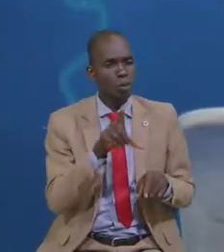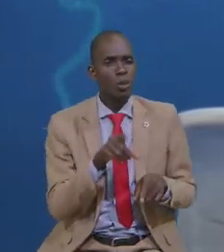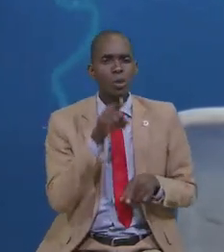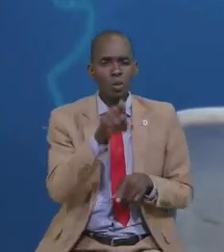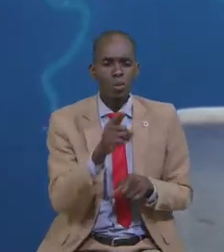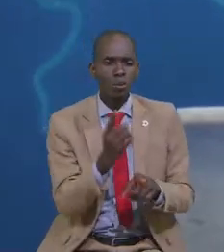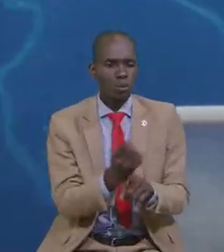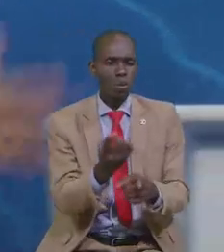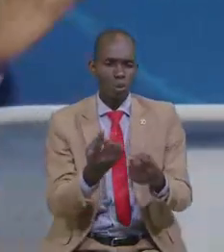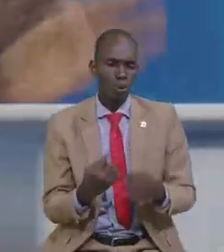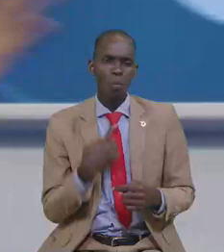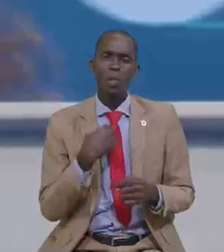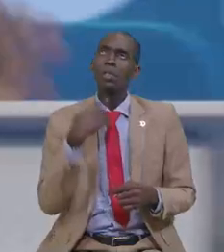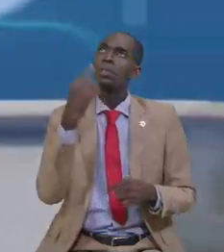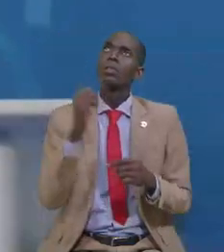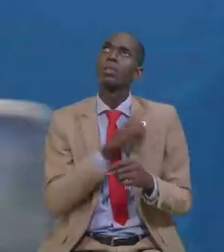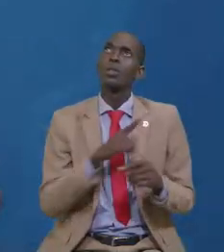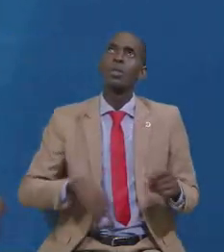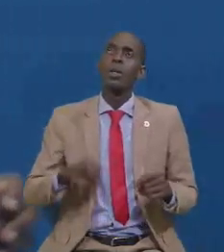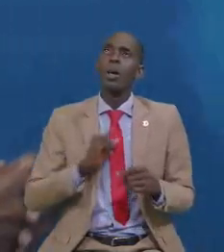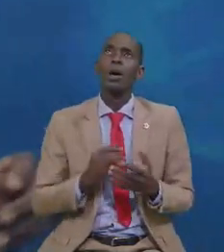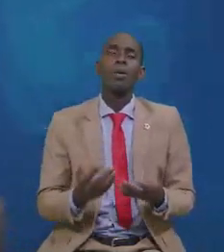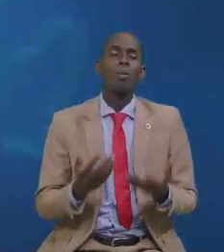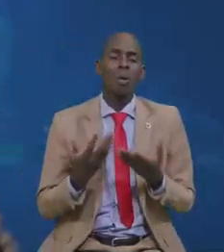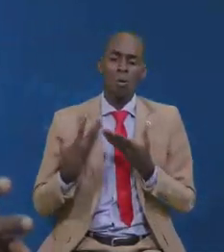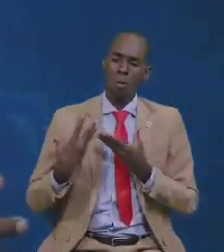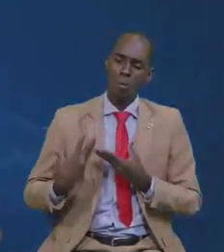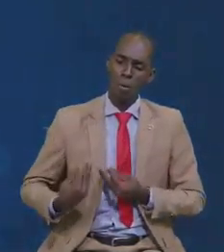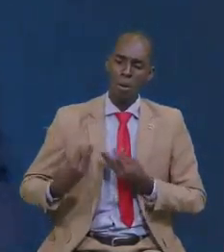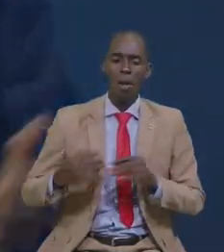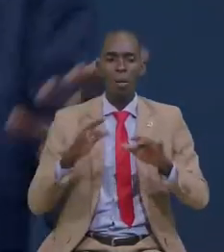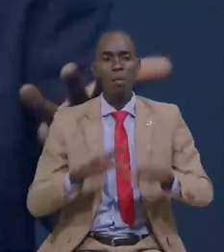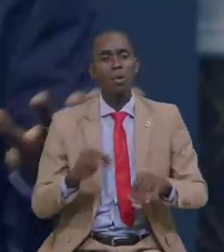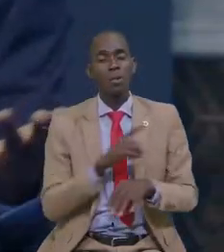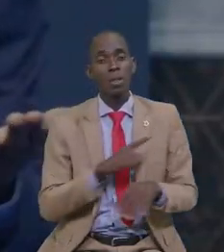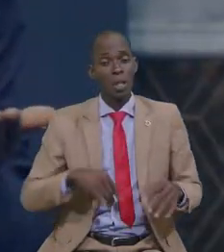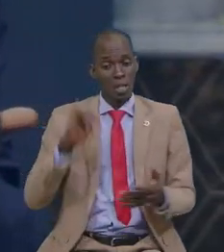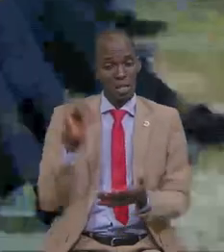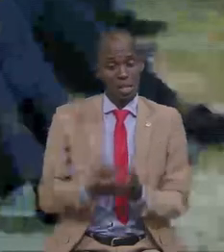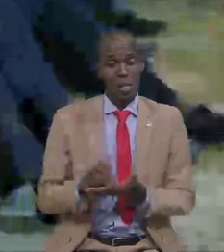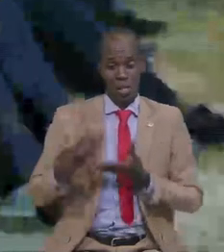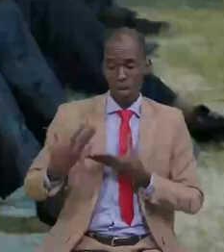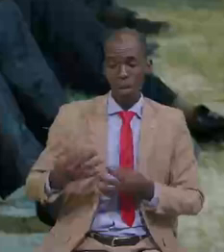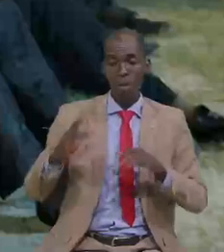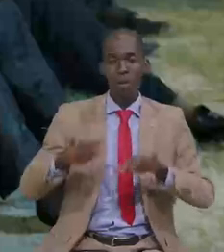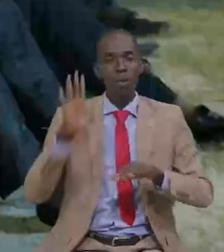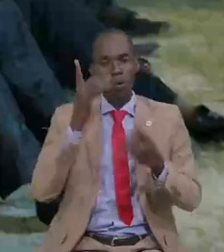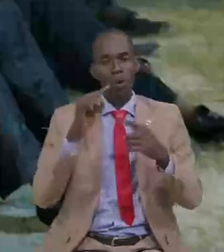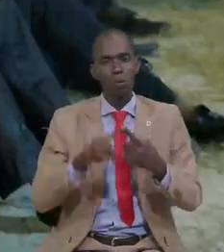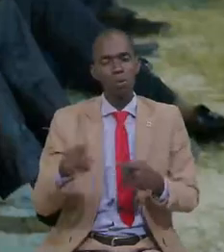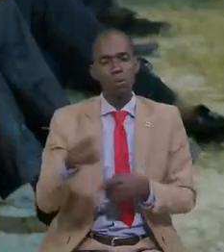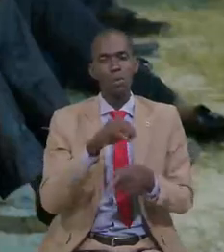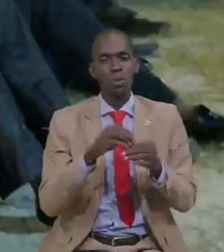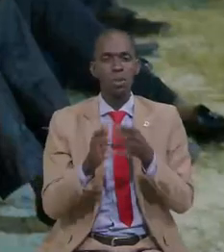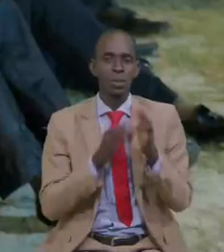venir et dire au Seigneur, je veux la miséricorde, la miséricorde de Dieu, et cette miséricorde de Dieu